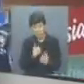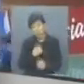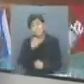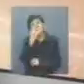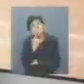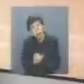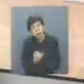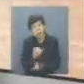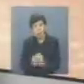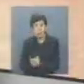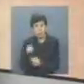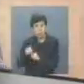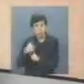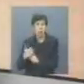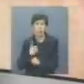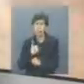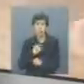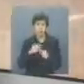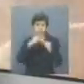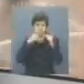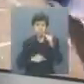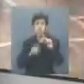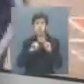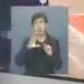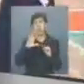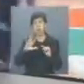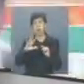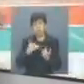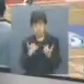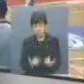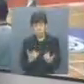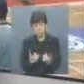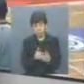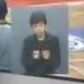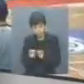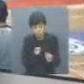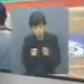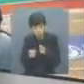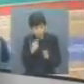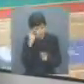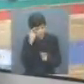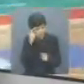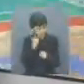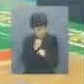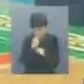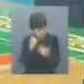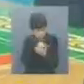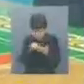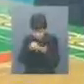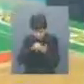ลิปปินส์ทรัติออนนะคะจนต้องหล่นไปอยู่อันดับที่5ทำให้ตอนนี้นะคะผู้จัดการทีมนั้นเตรียมที่จะผ่าตัดทีมใหม่ทั้งหมดค่ะ